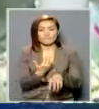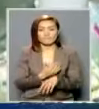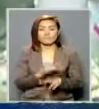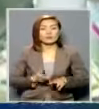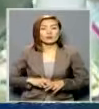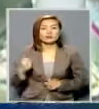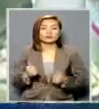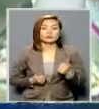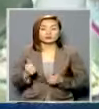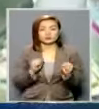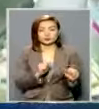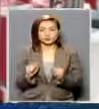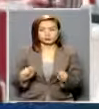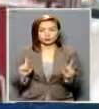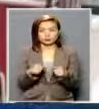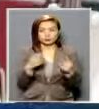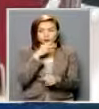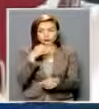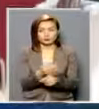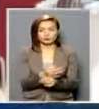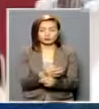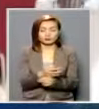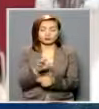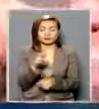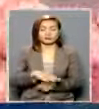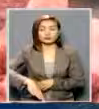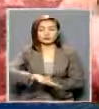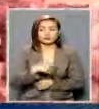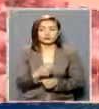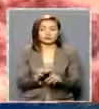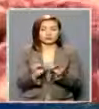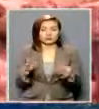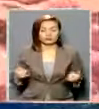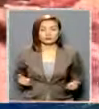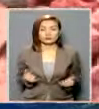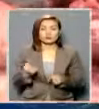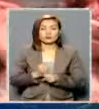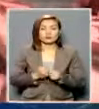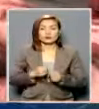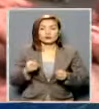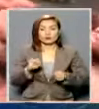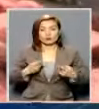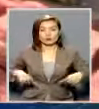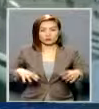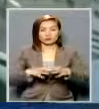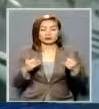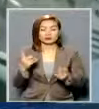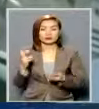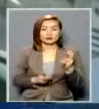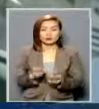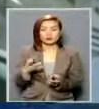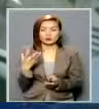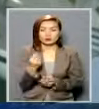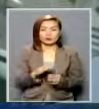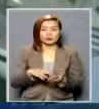Дегенмен бәсекелестікті қорғау және дамыту департаментінің Атырау облысы бойынша басшысының айтуынша, монополияға қарсы орган ірі өндірушілермен